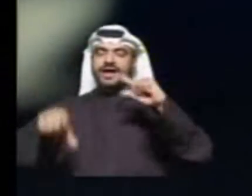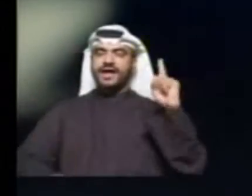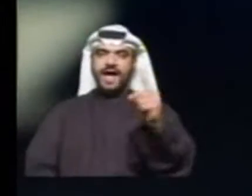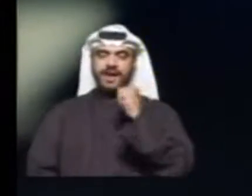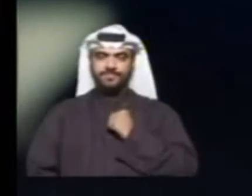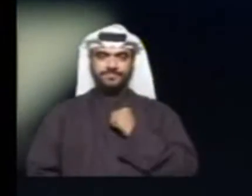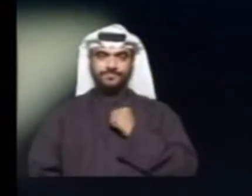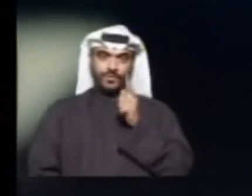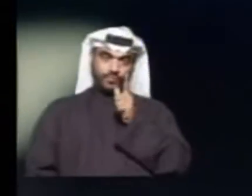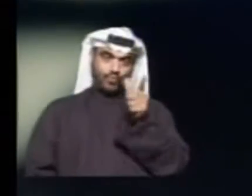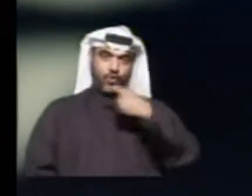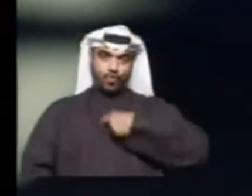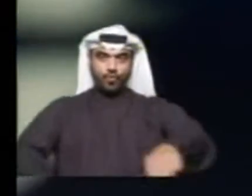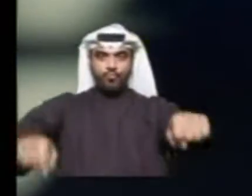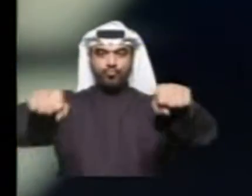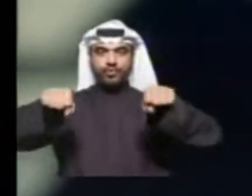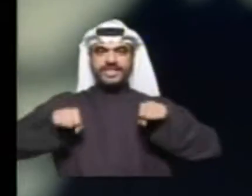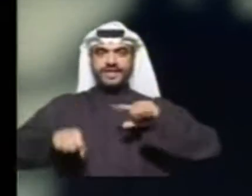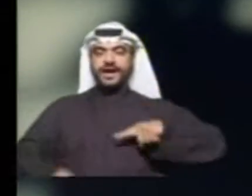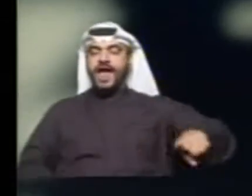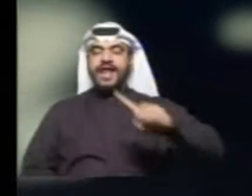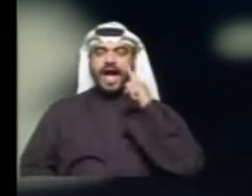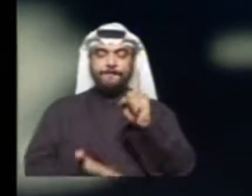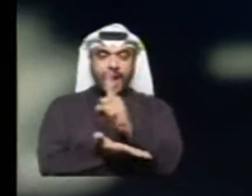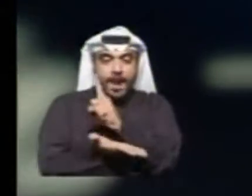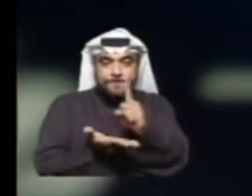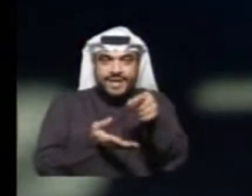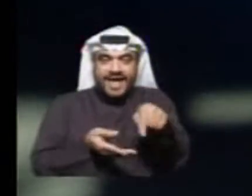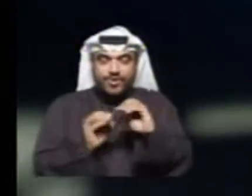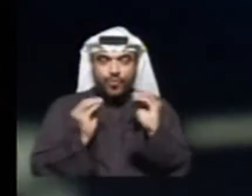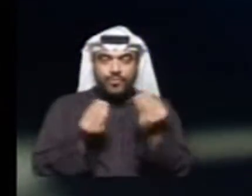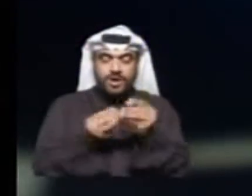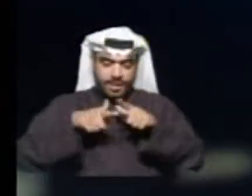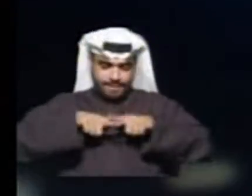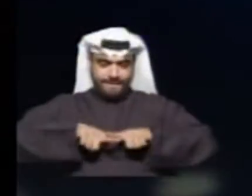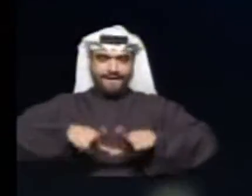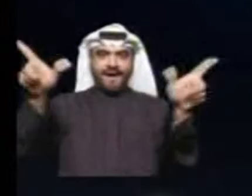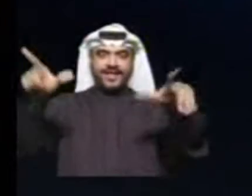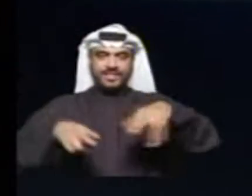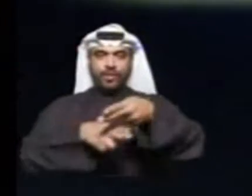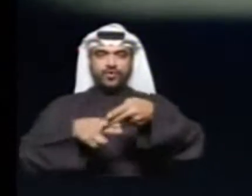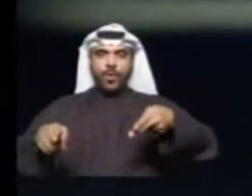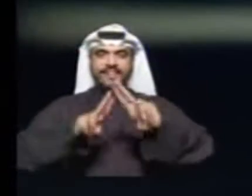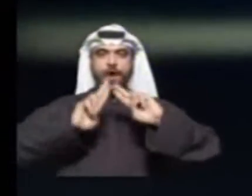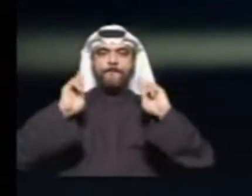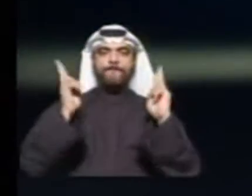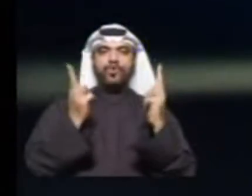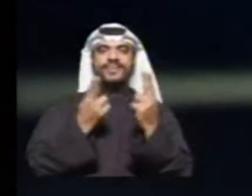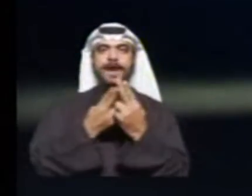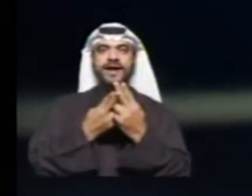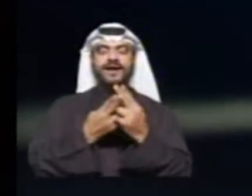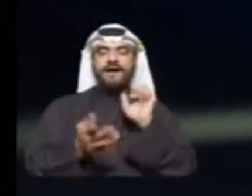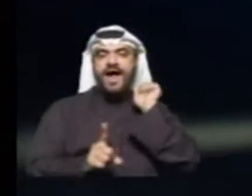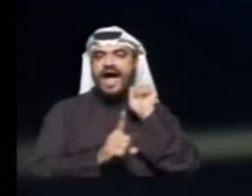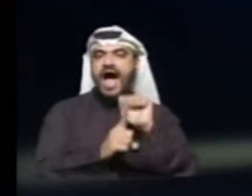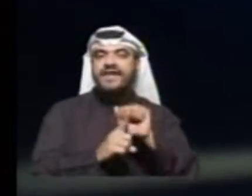تلقى مدير عام الهيئة العامة للبيئة الشيخ عبد الله أحمد الحمود الصباح اليوم كلمة دولة الكويت في مؤتمر الأطراف